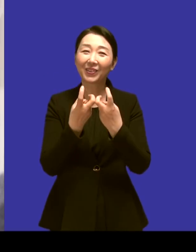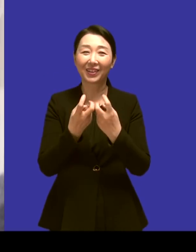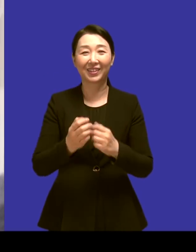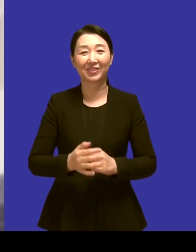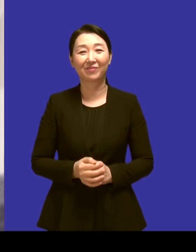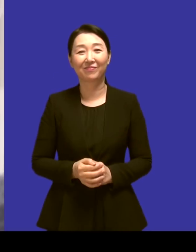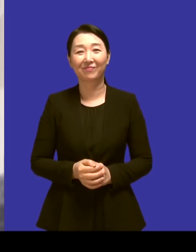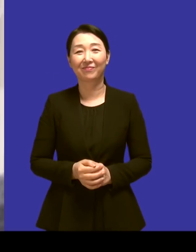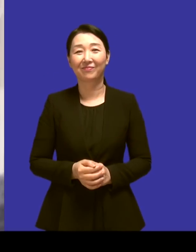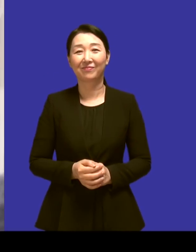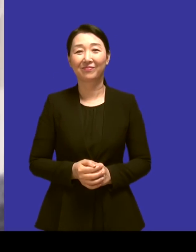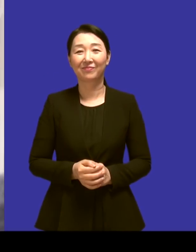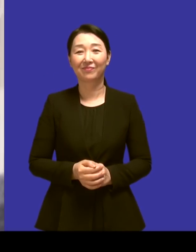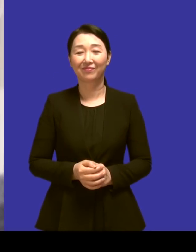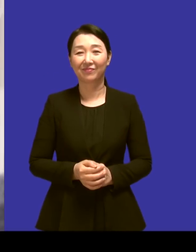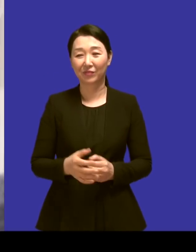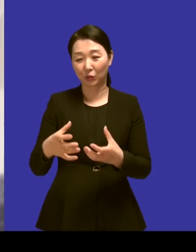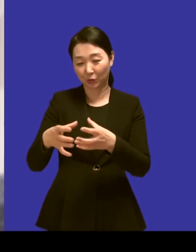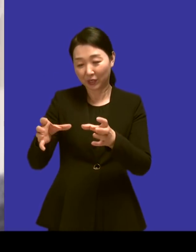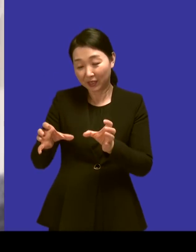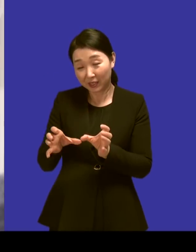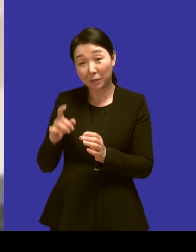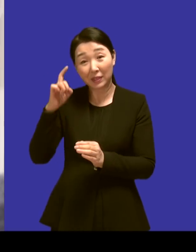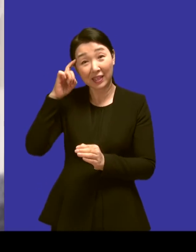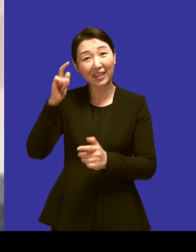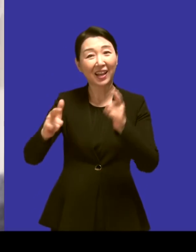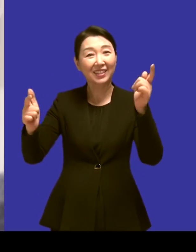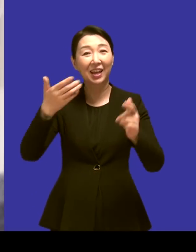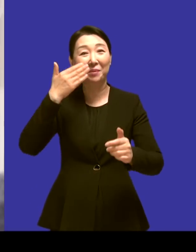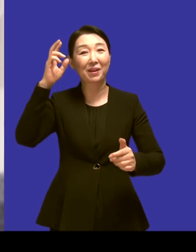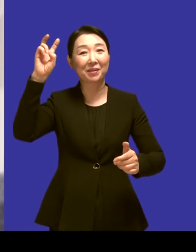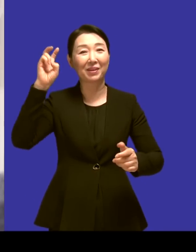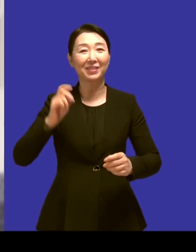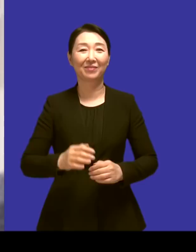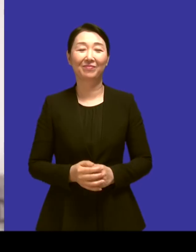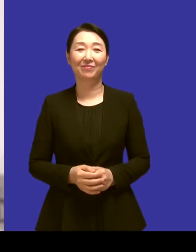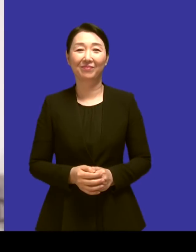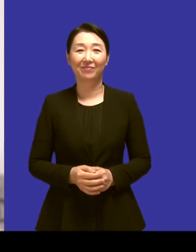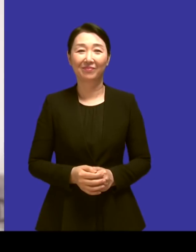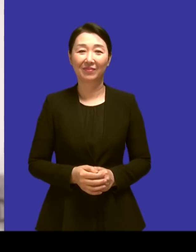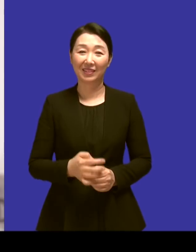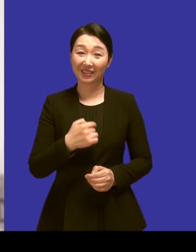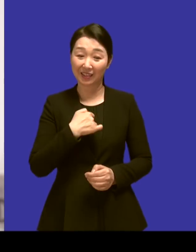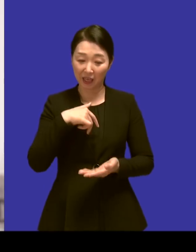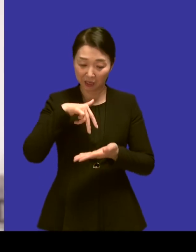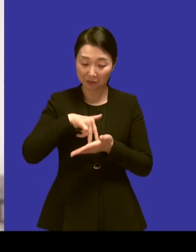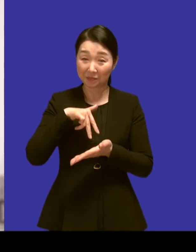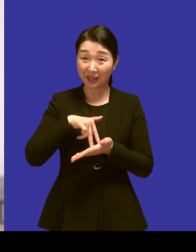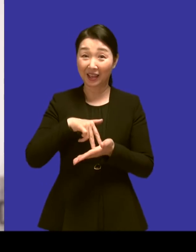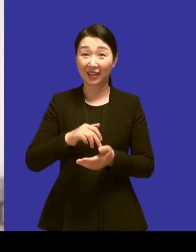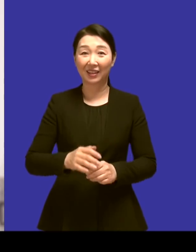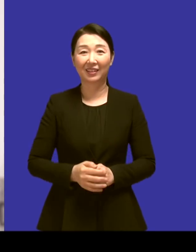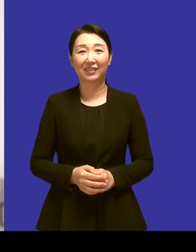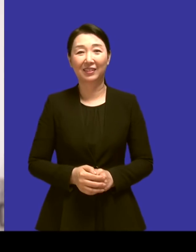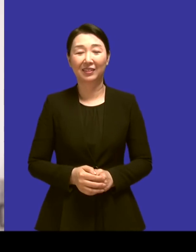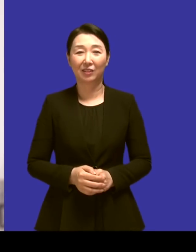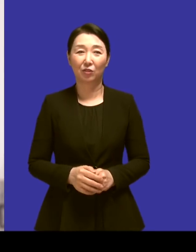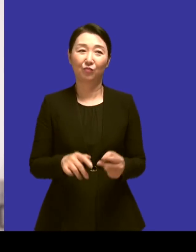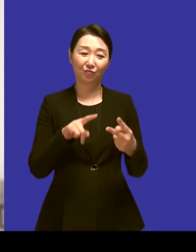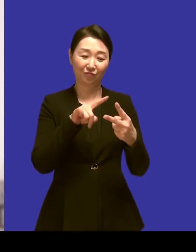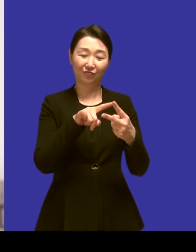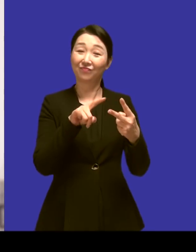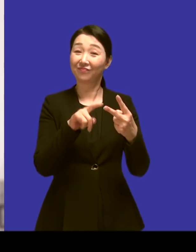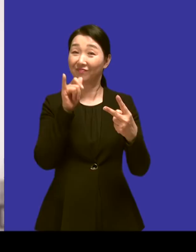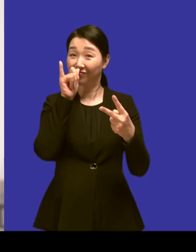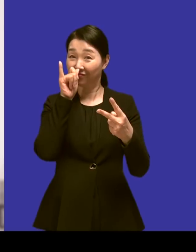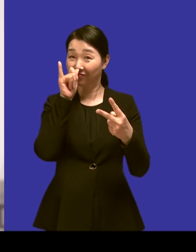저 팀원들은 각자 그 생각이 어찌 보면 다를 수도 있을 것 네네. 같아요. 근데 저는 좀 두